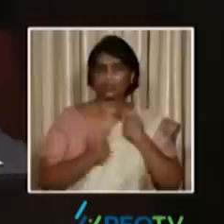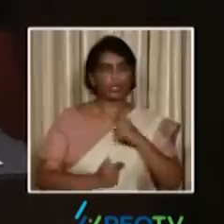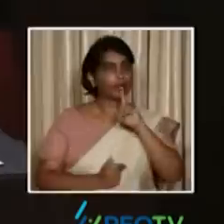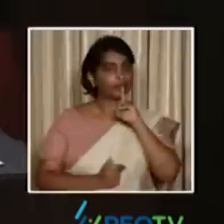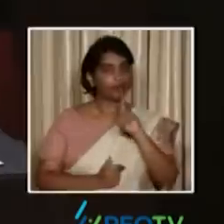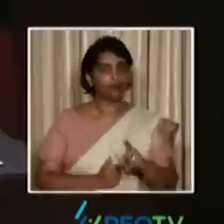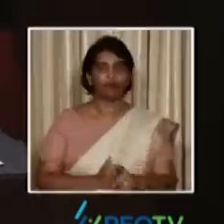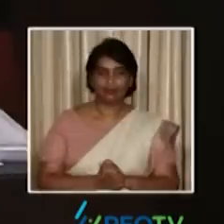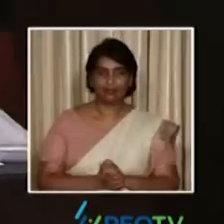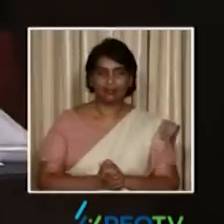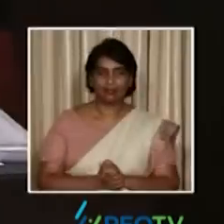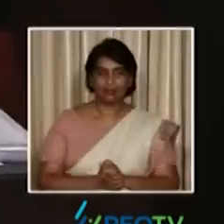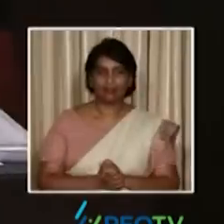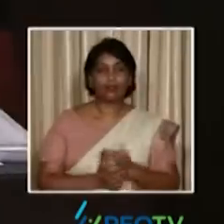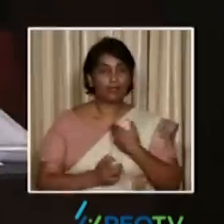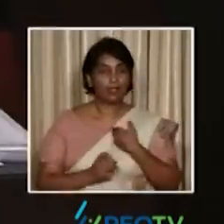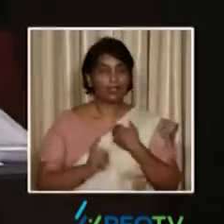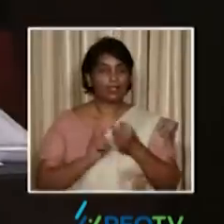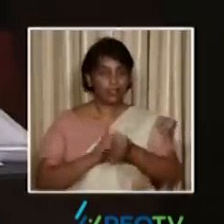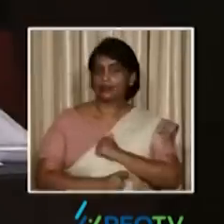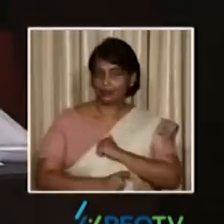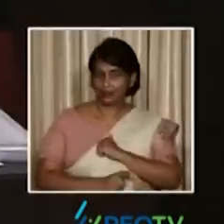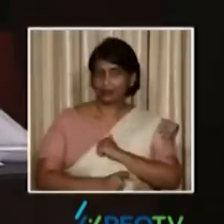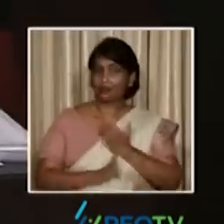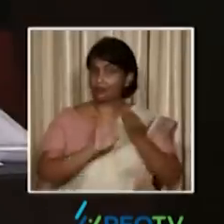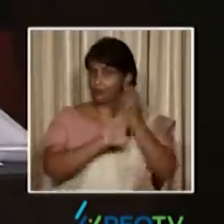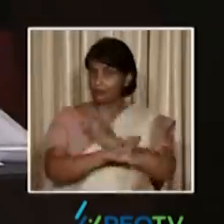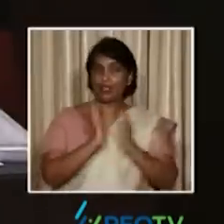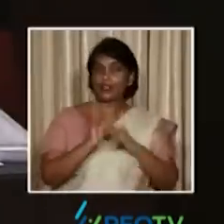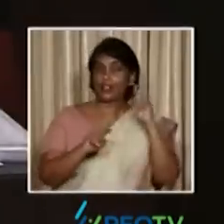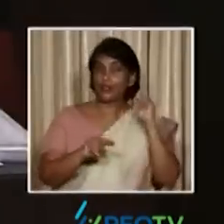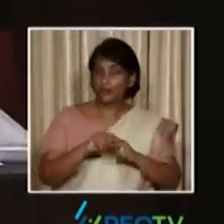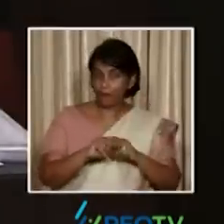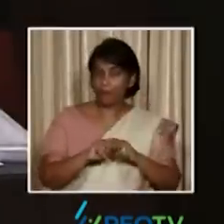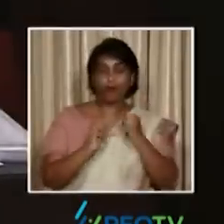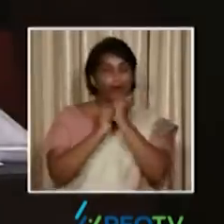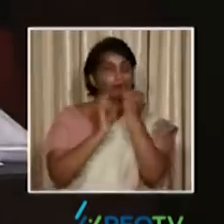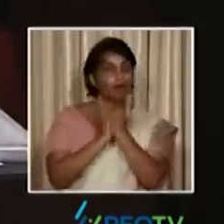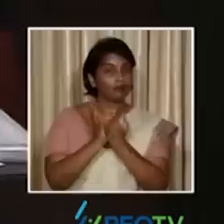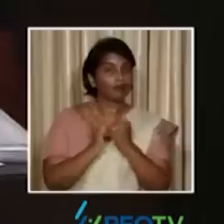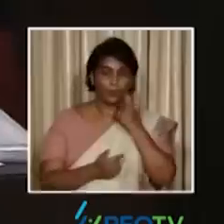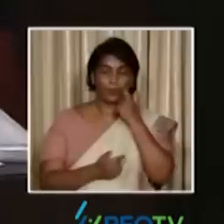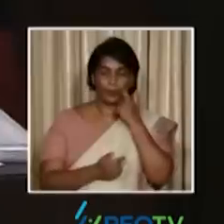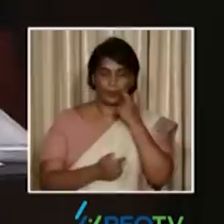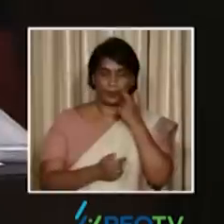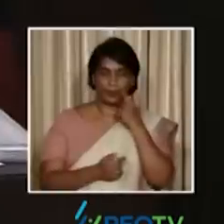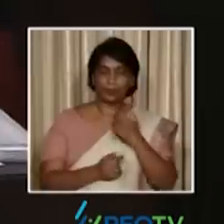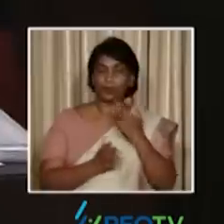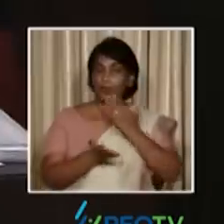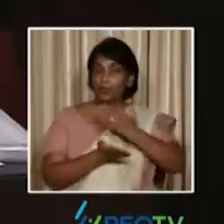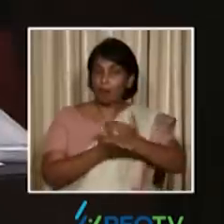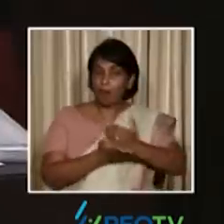කියනවා අපිට එකඟ වෙන්නලු. මම ජනාධිපතිතුමාට කියන්න කැමතියි. දා IMF ඒ වැඩපිළිවෙල ක්‍රියාත්මක කරන්නට බාධා